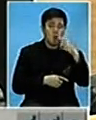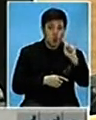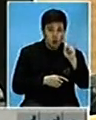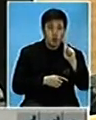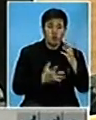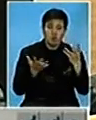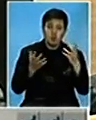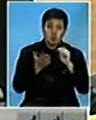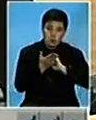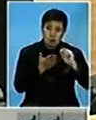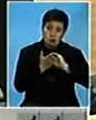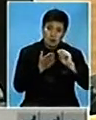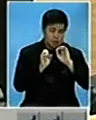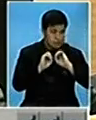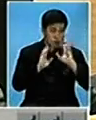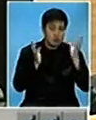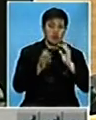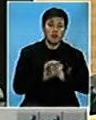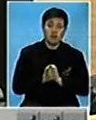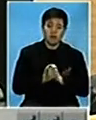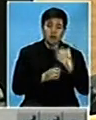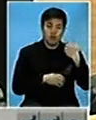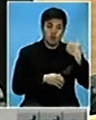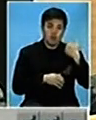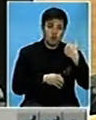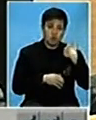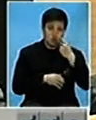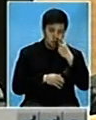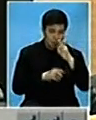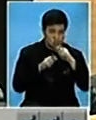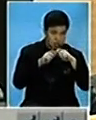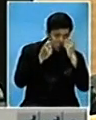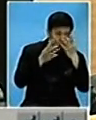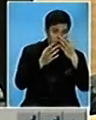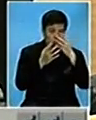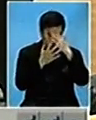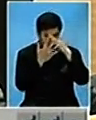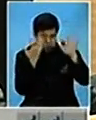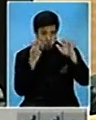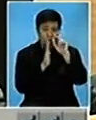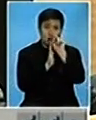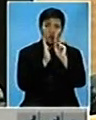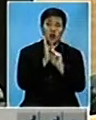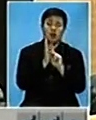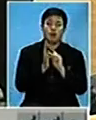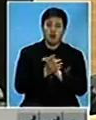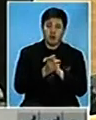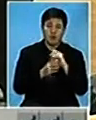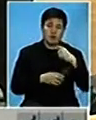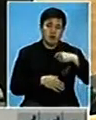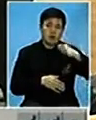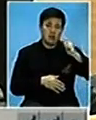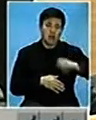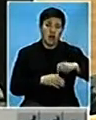ก็ยังเขียนไว้ชัดเจนว่ามีการหักดิบบิดเบือนกฎหมายที่ศาลรัฐธรรมนู